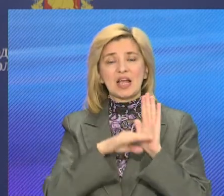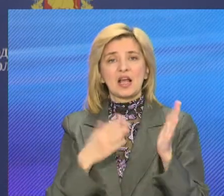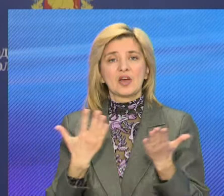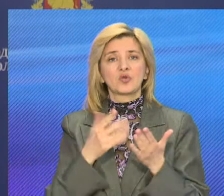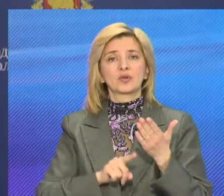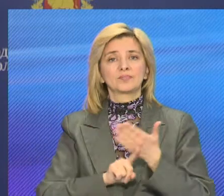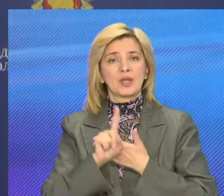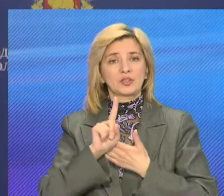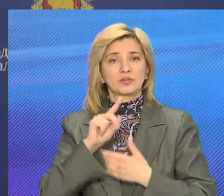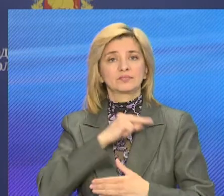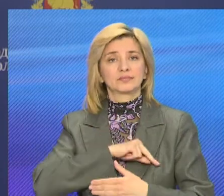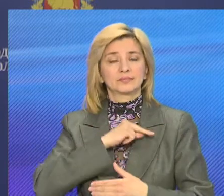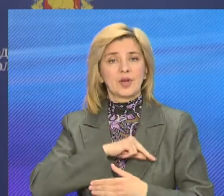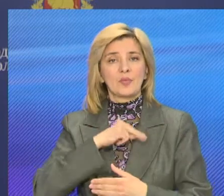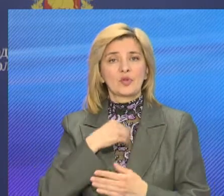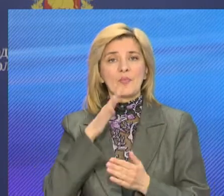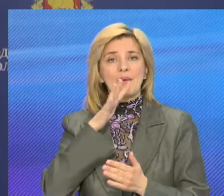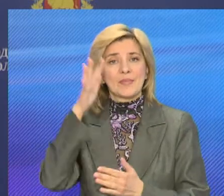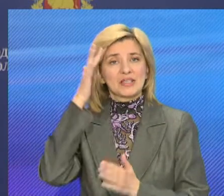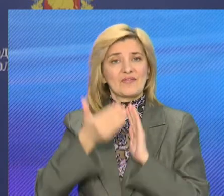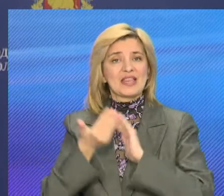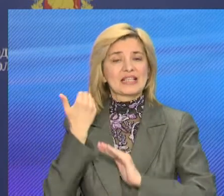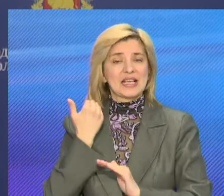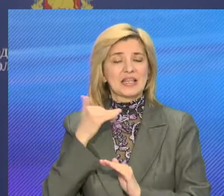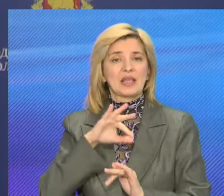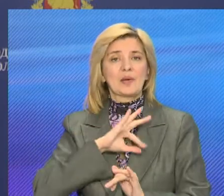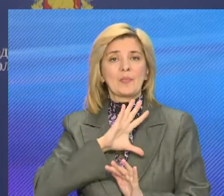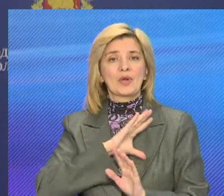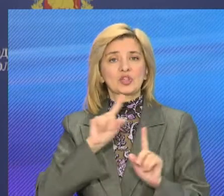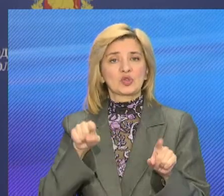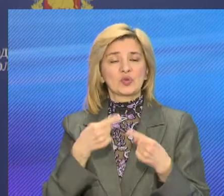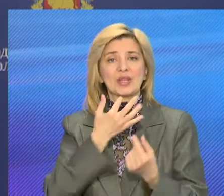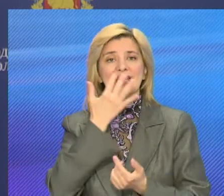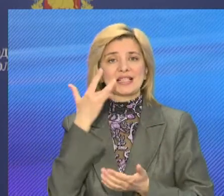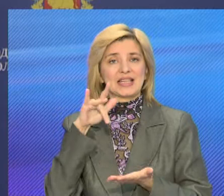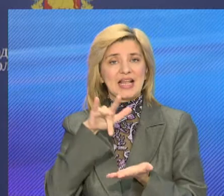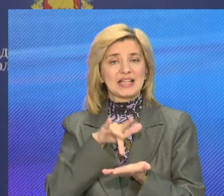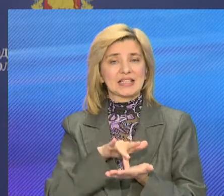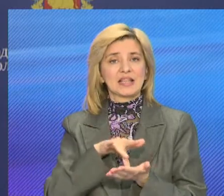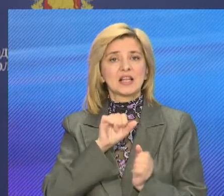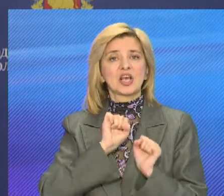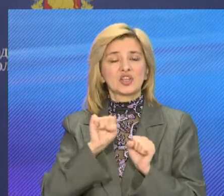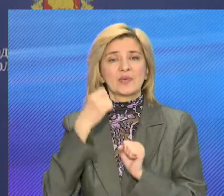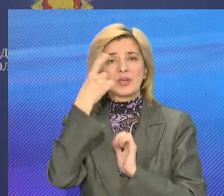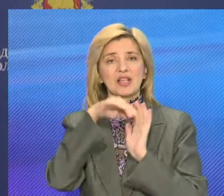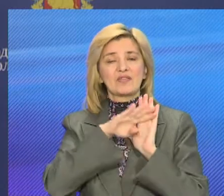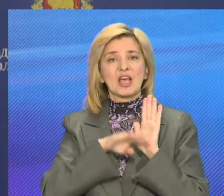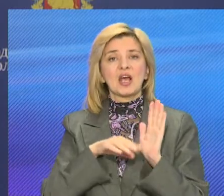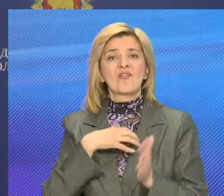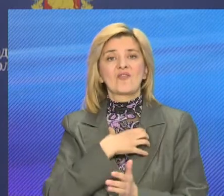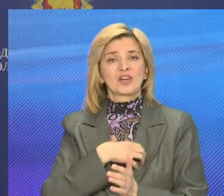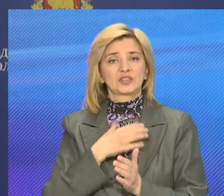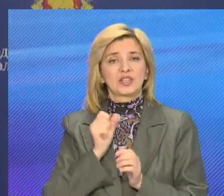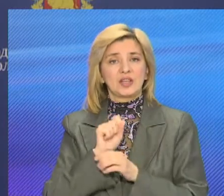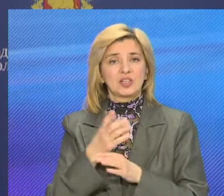месяцев назад. И ровно 5 месяцев назад был создан Национальный центр защиты персональных данных, ключевая задача которого как раз